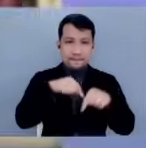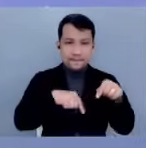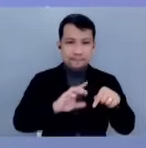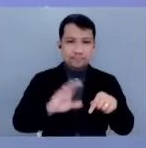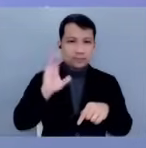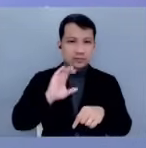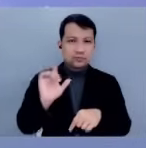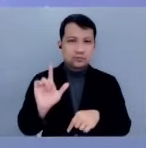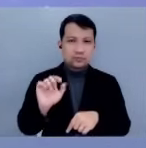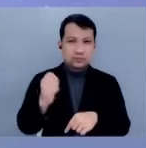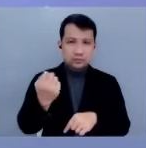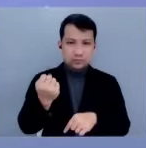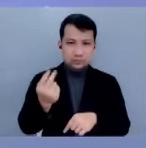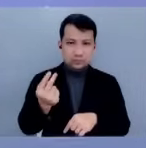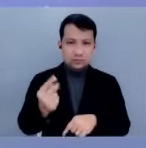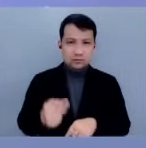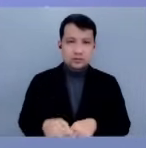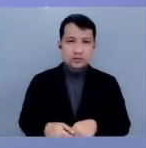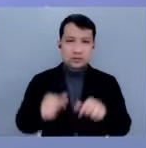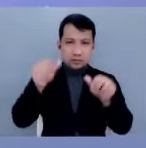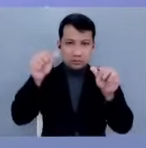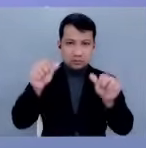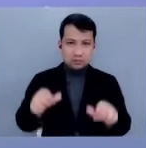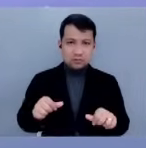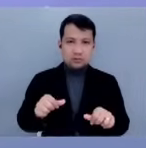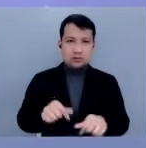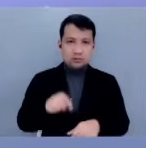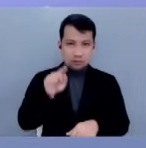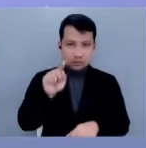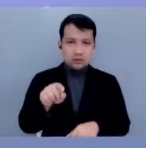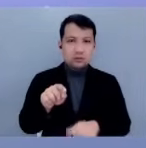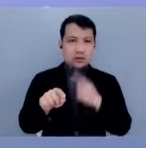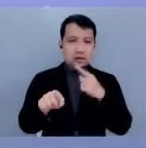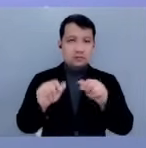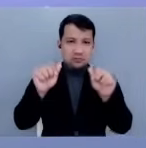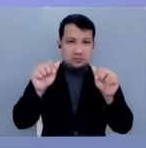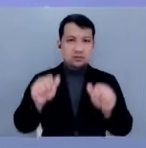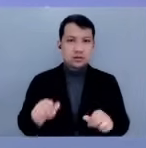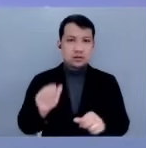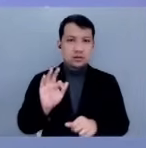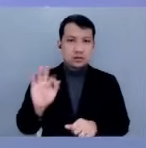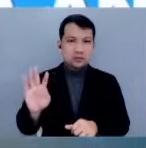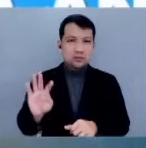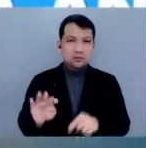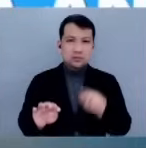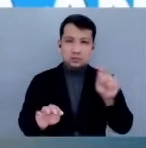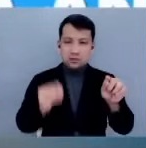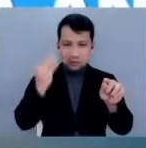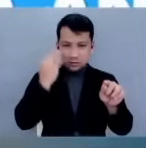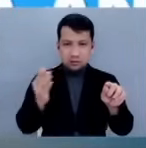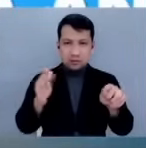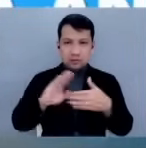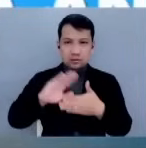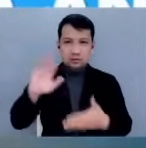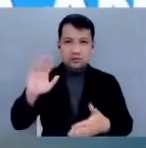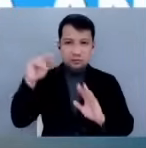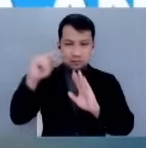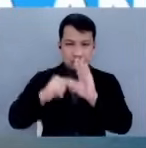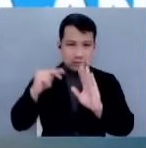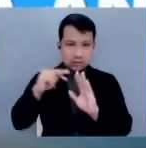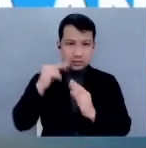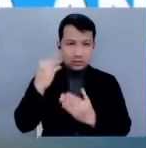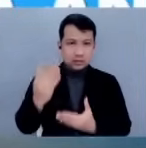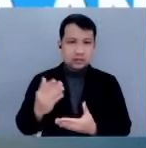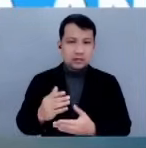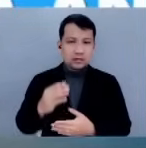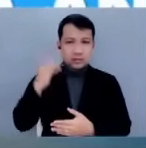2012. Ipinost daw ni Roque ang aligasyon sa kanyang Facebook page. Ipinost naman daw ni Banat Bayang video ni Roque. Saka ito